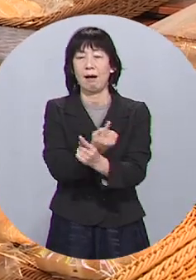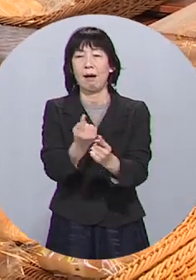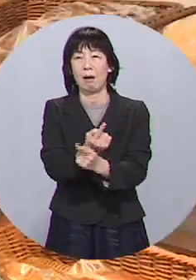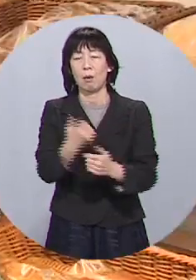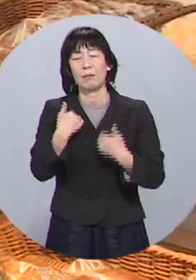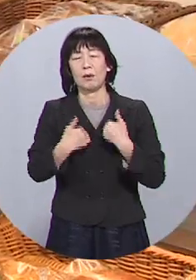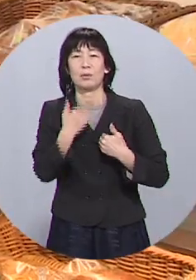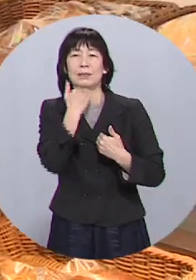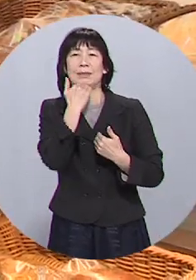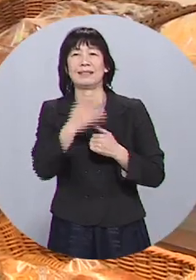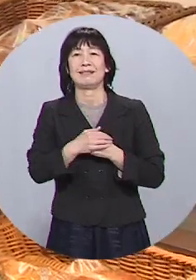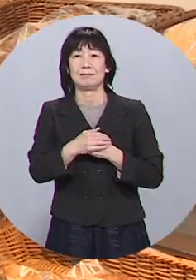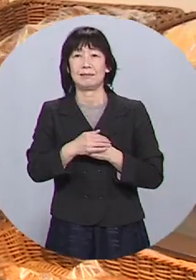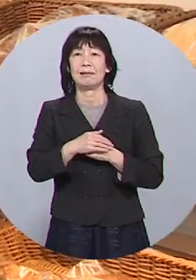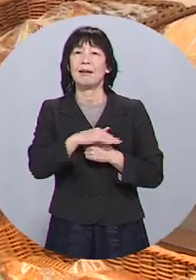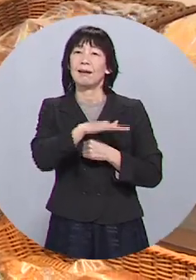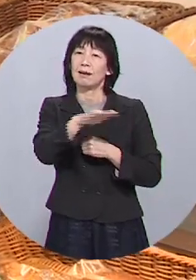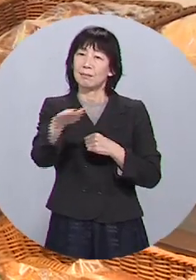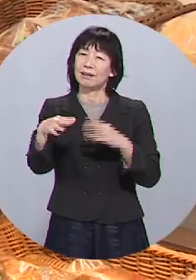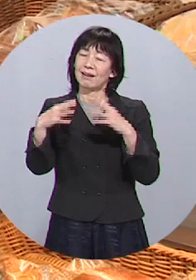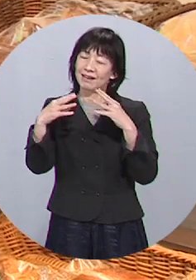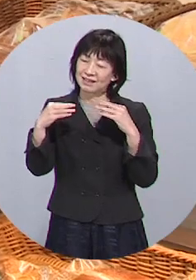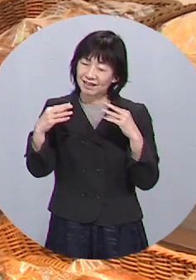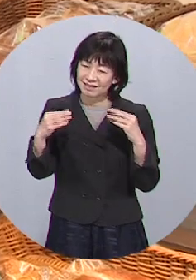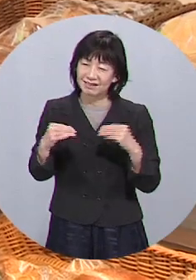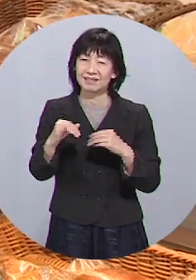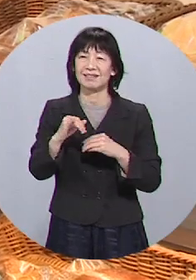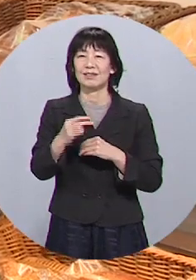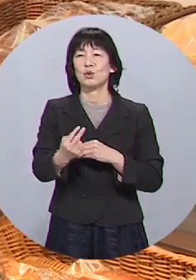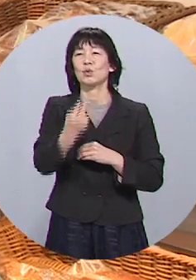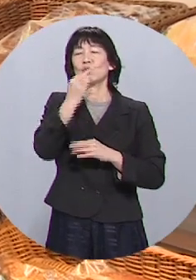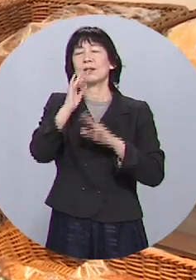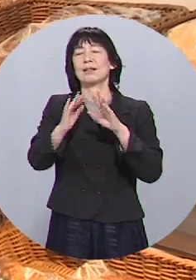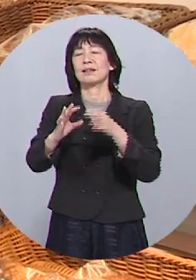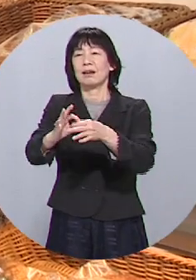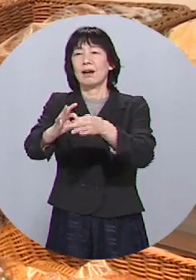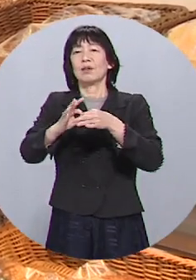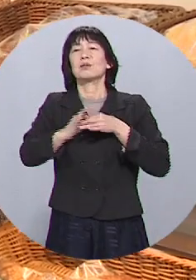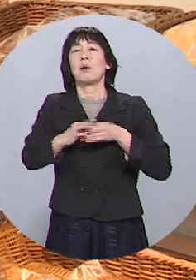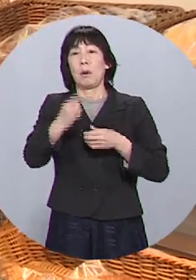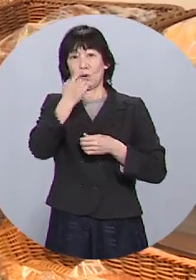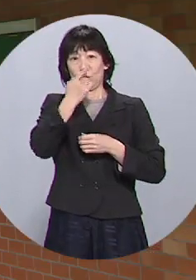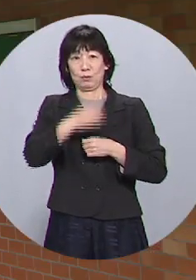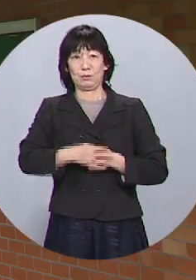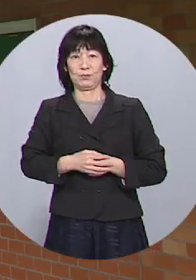ね。みんなって優しいんだなと思うような雰囲気がすごく出てます。